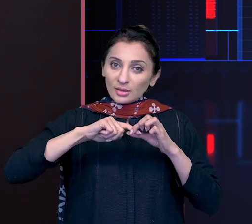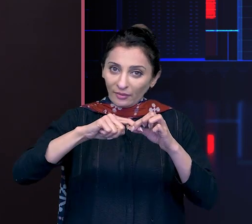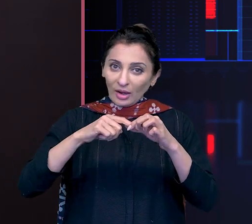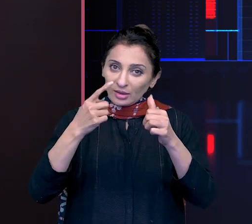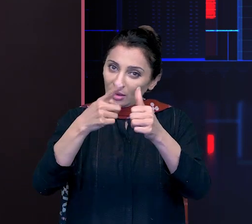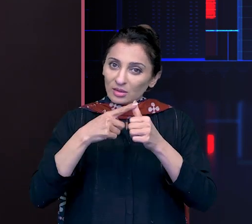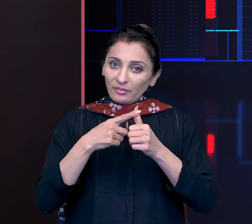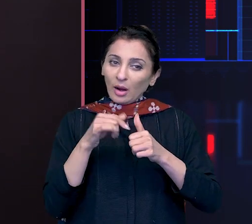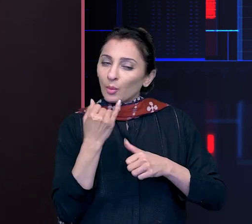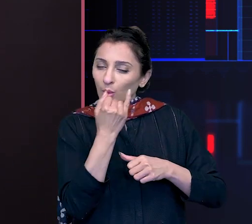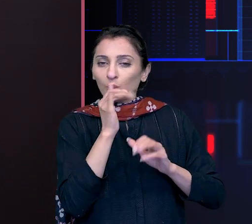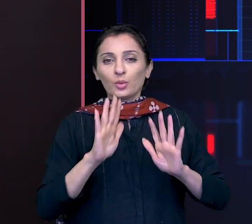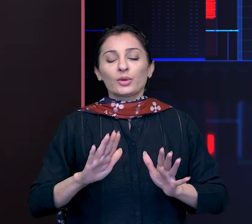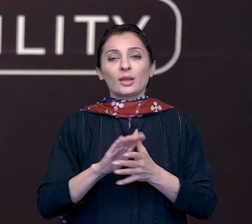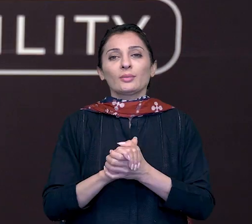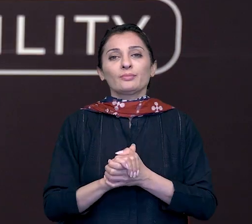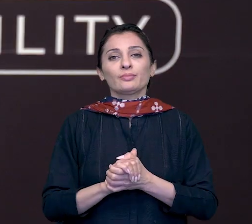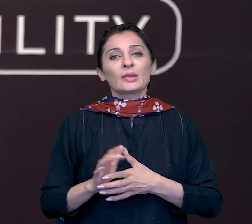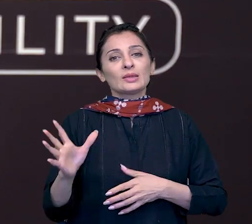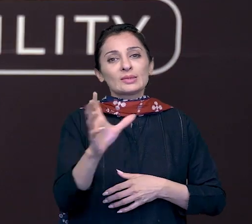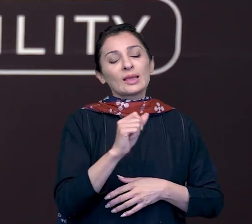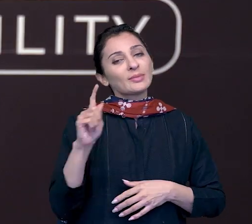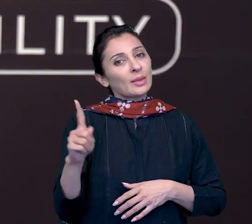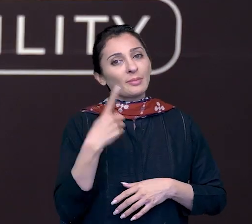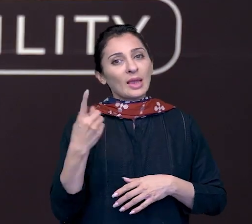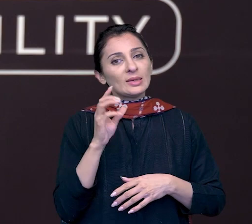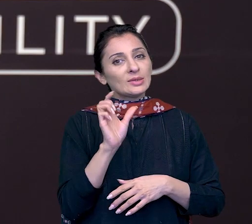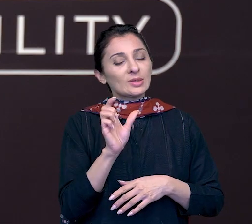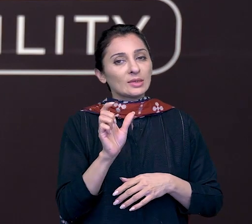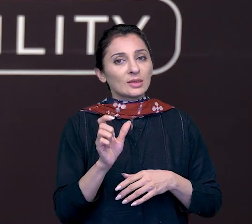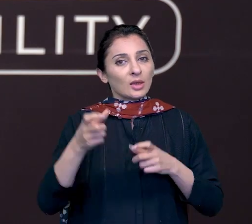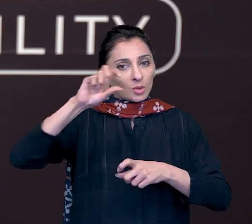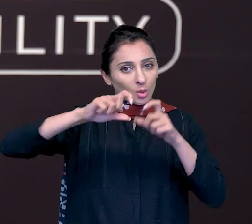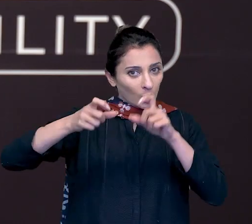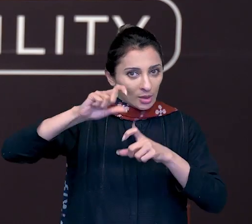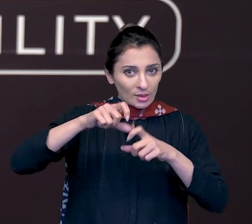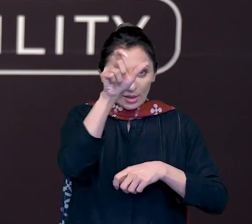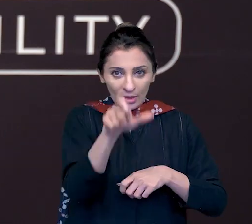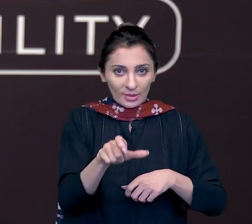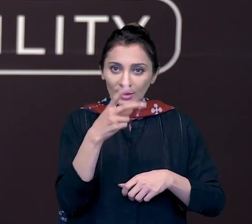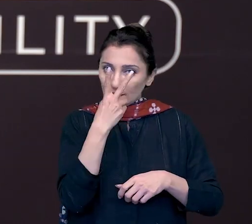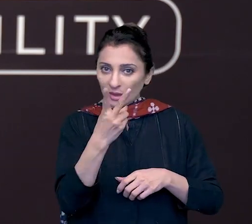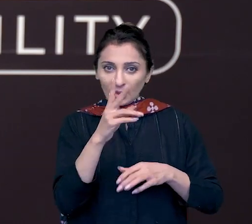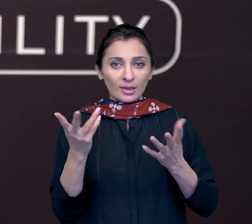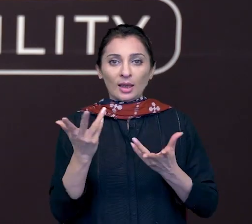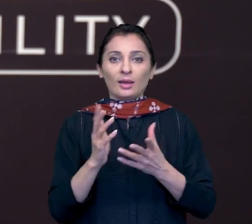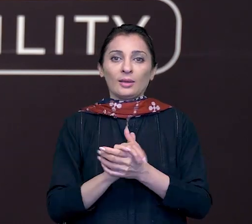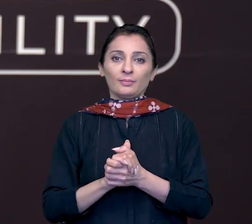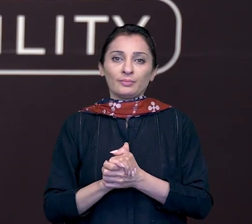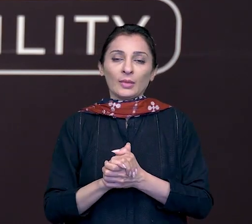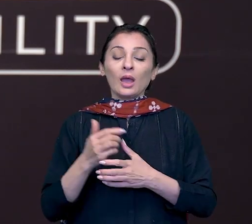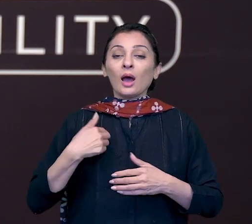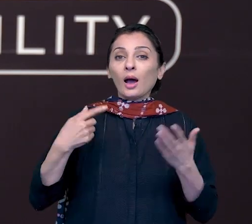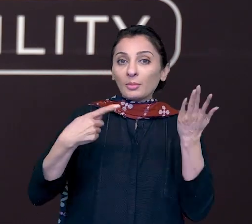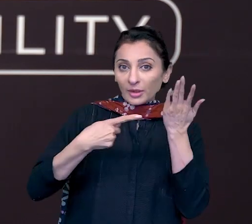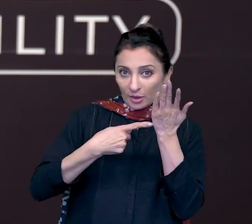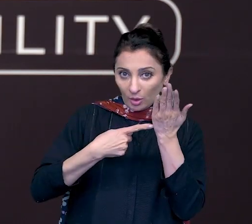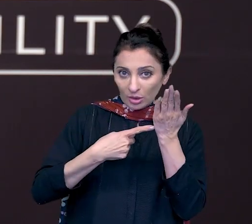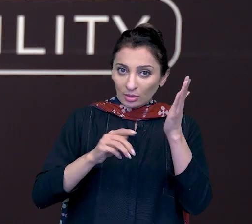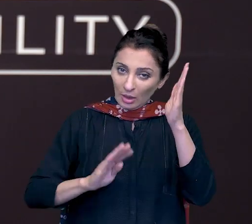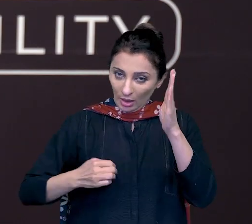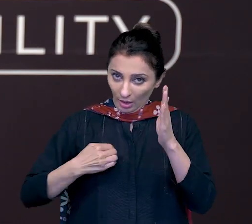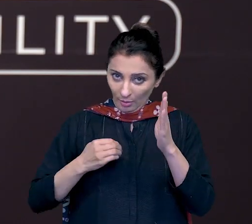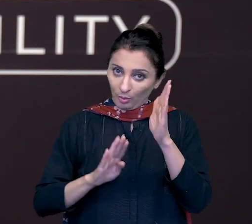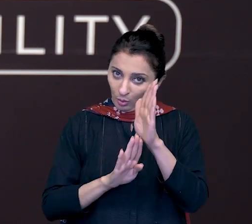ہیں. اس میں جو سب سے پہلی چیز سائنٹسٹ دیکھتے ہیں وہ یہ ہے کہ ہم ٹیکنالوجیکلی